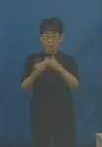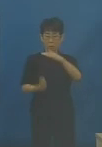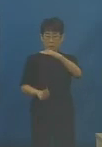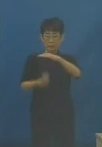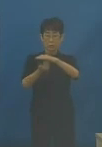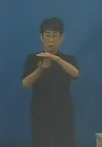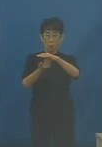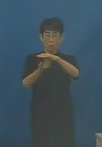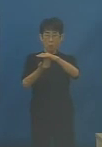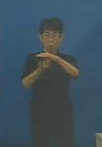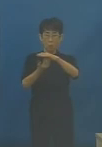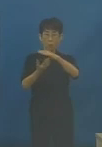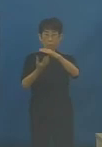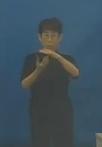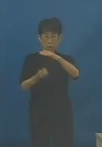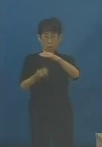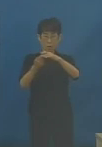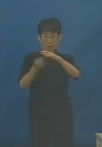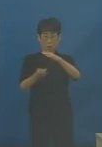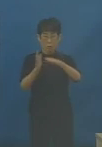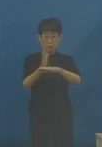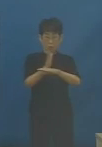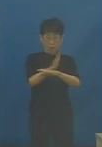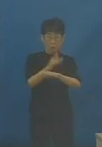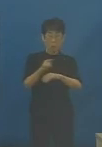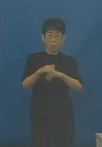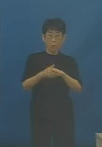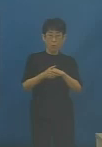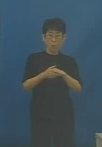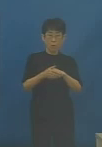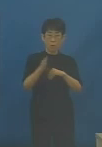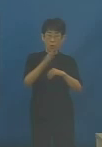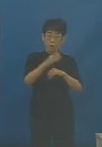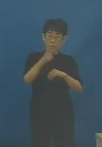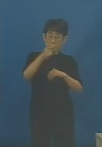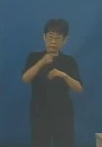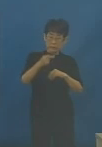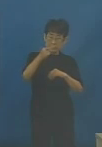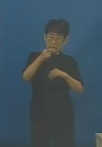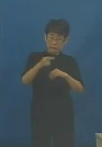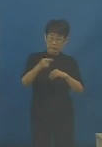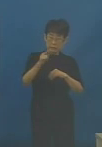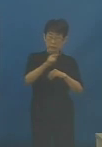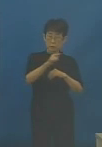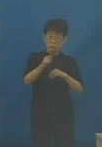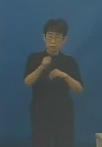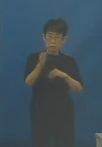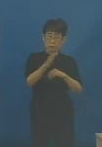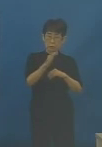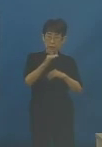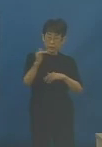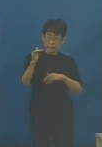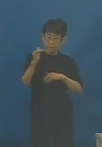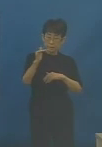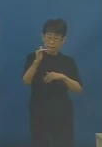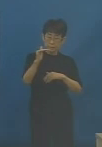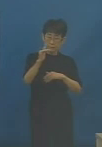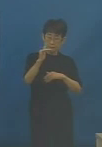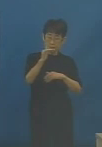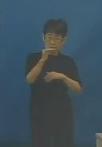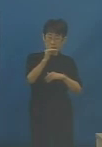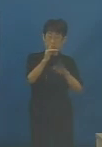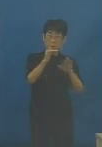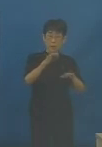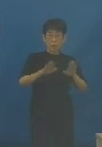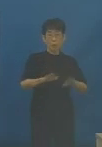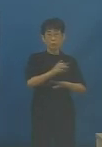いたしましたがそれを挟んで大体1000人ぐらいのベースのものになっていたと思います。今